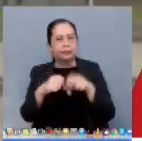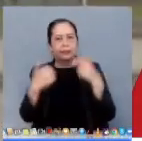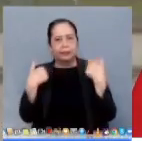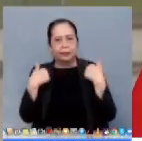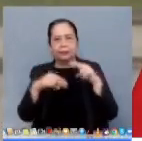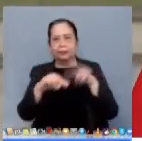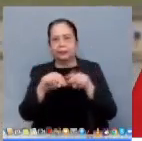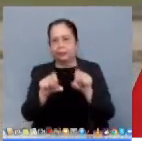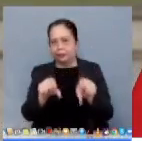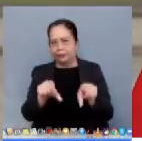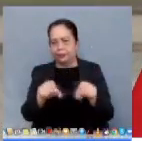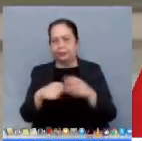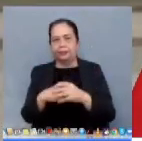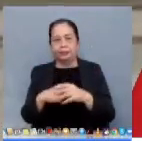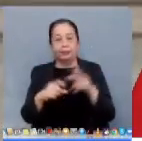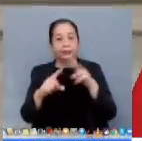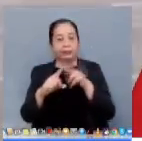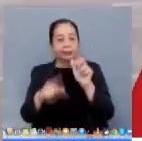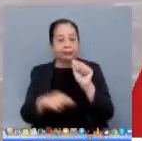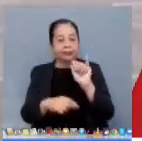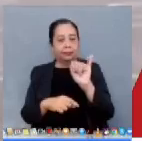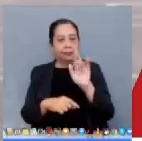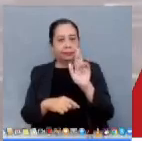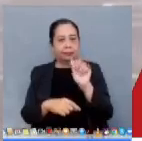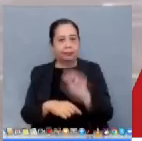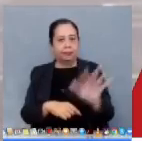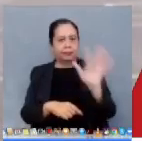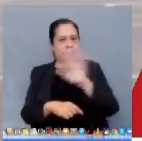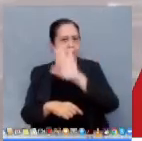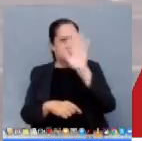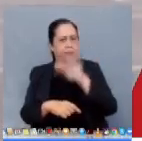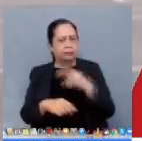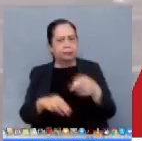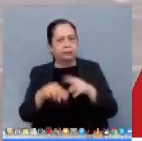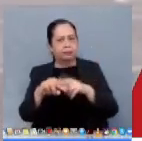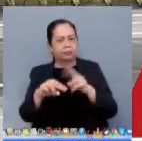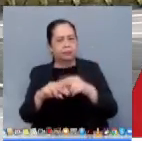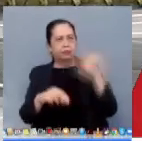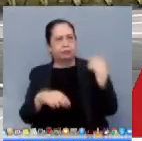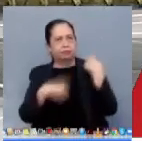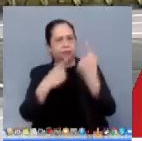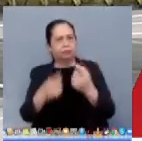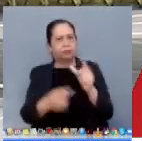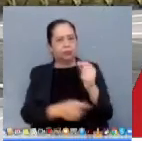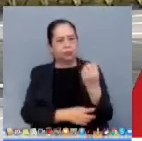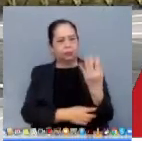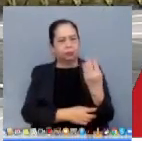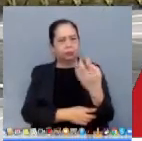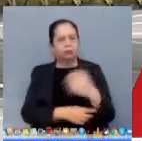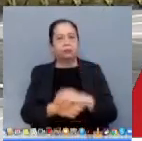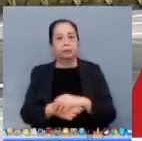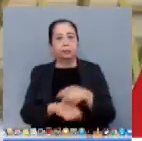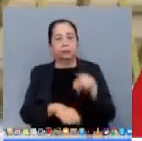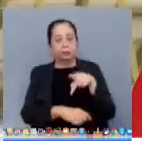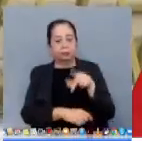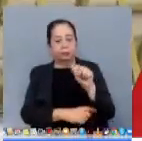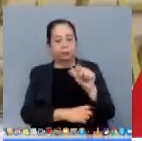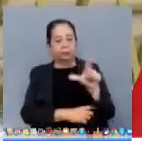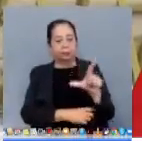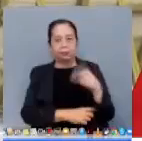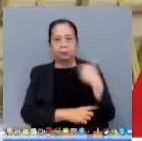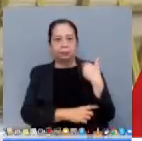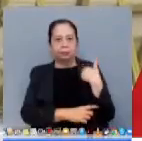rin mag-apply ang AirAsia na hindi raw naningil ng surcharge mula pa noong 2015. Ang Philippine Airlines hindi pa nagpapasabi